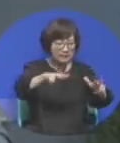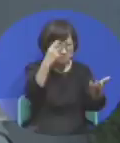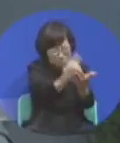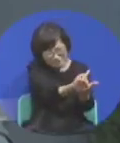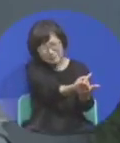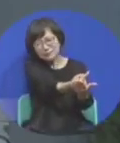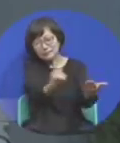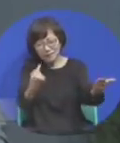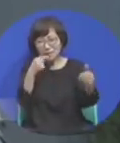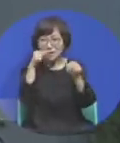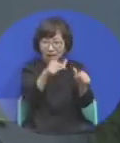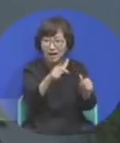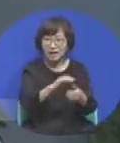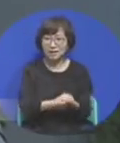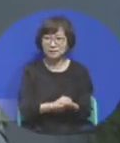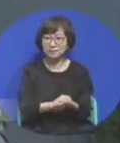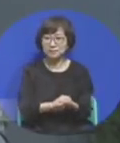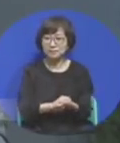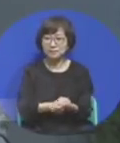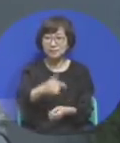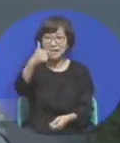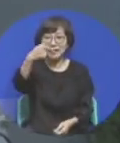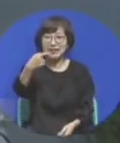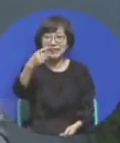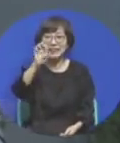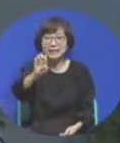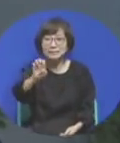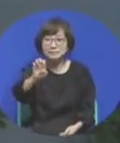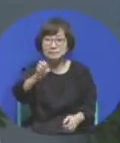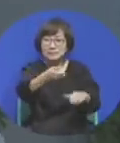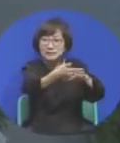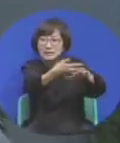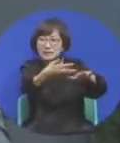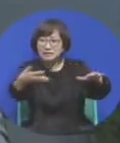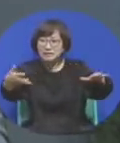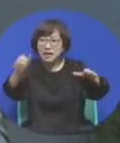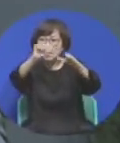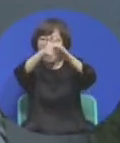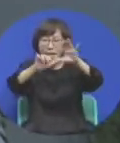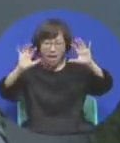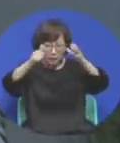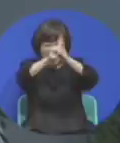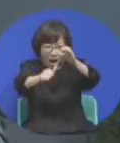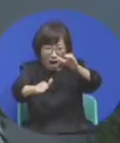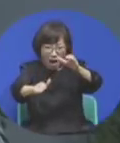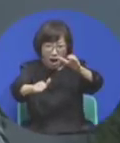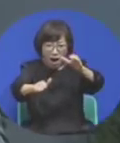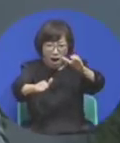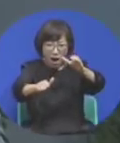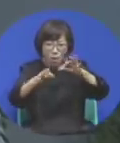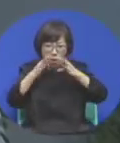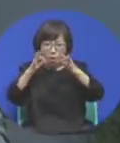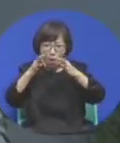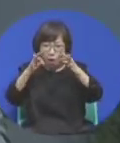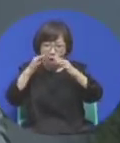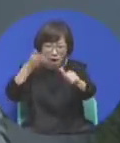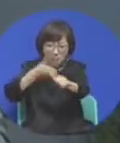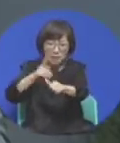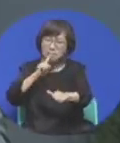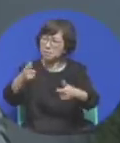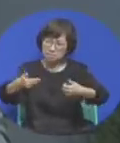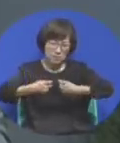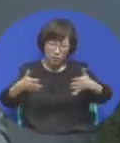Come out from within that. 늪에 빠진 아이에게는 수행이 필요 없어요. 줄 던져서 나오라는 겁니다. If there's a child drowning in a swamp, you